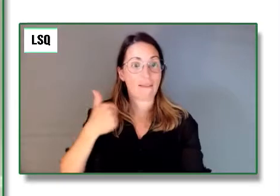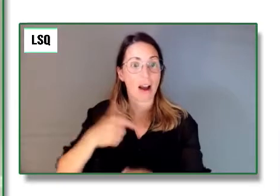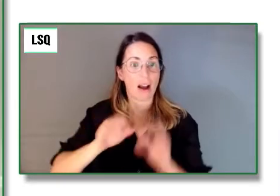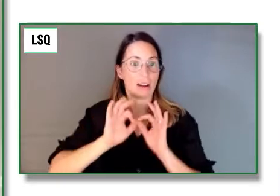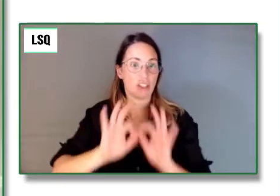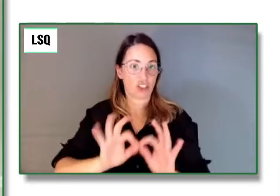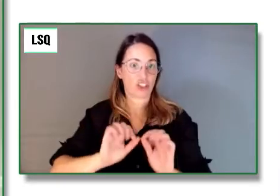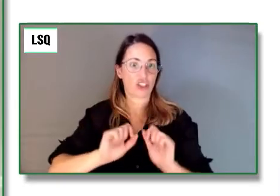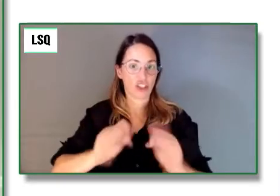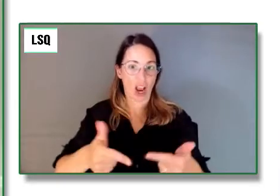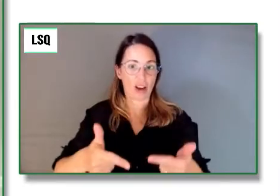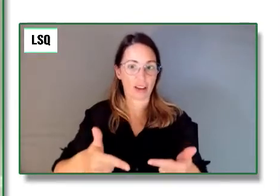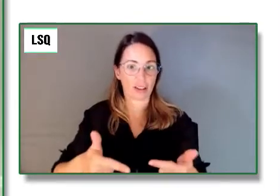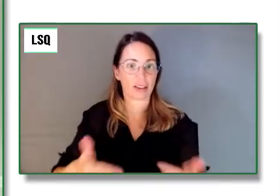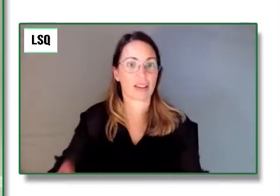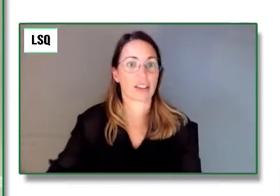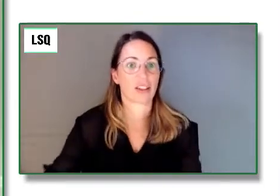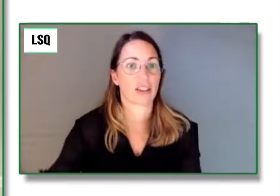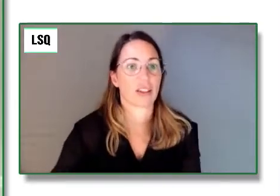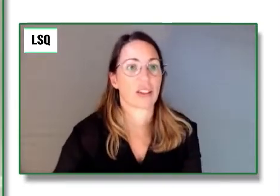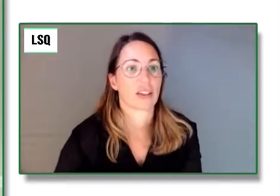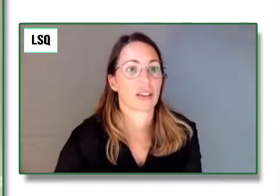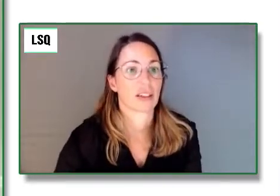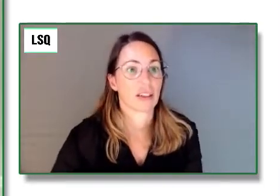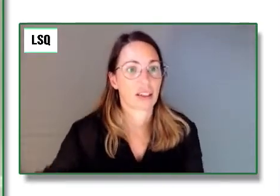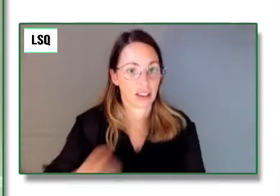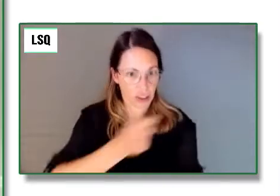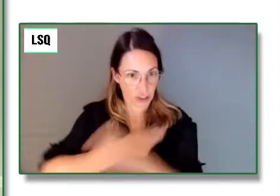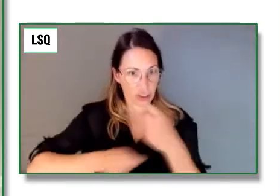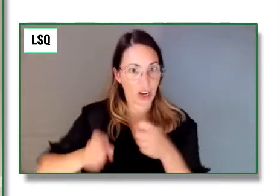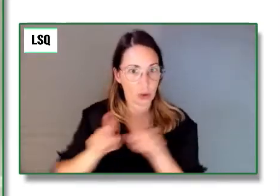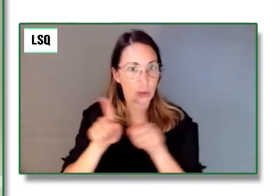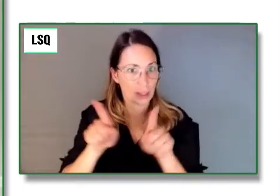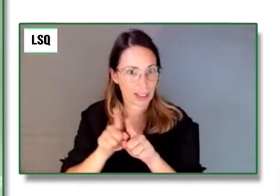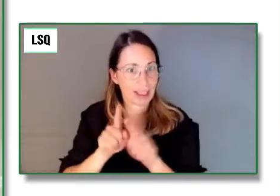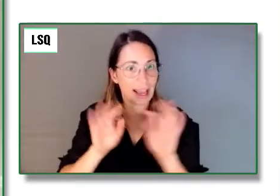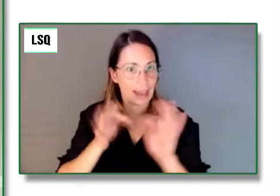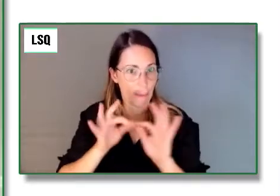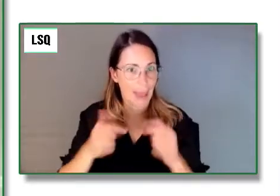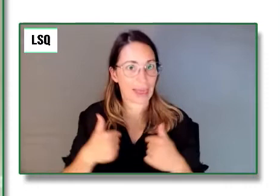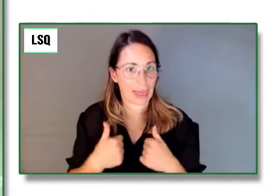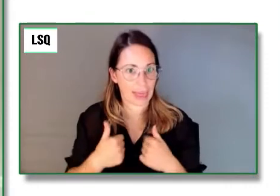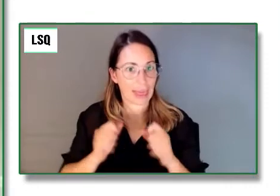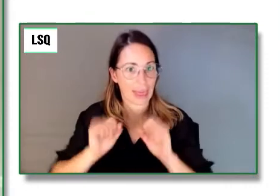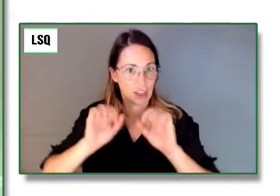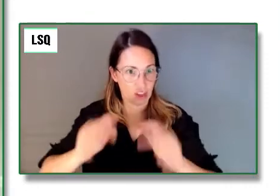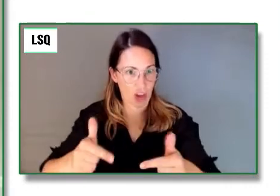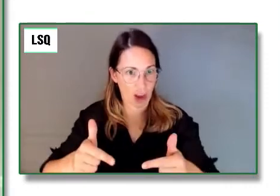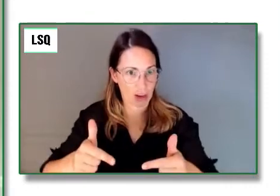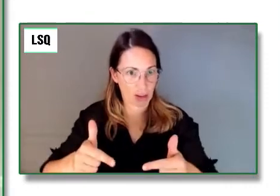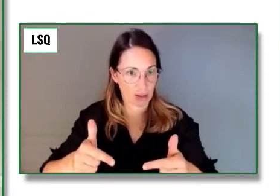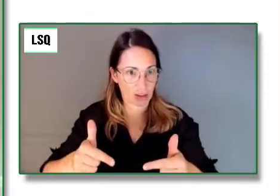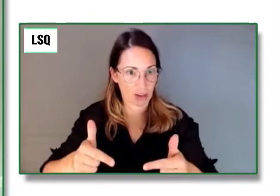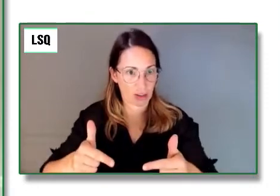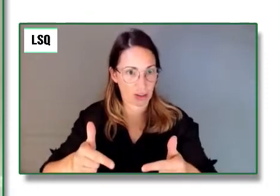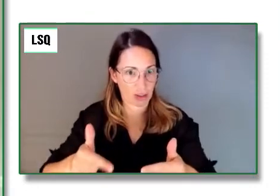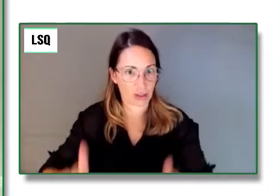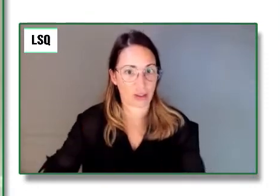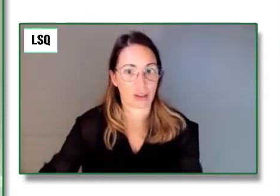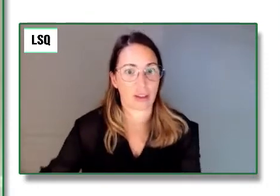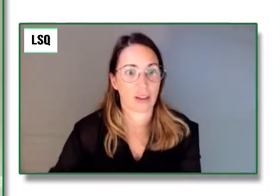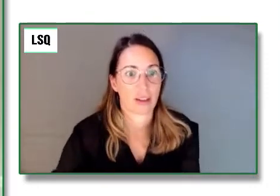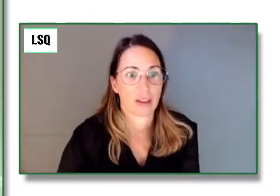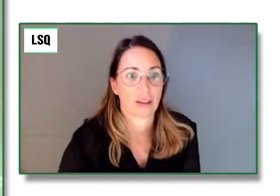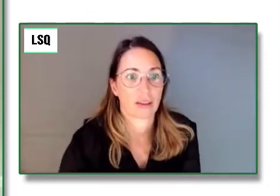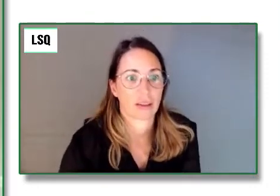ce concept, vous savez, je me rappelle, même quand j'étais toute petite fille, d'être